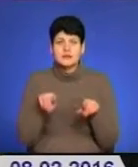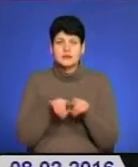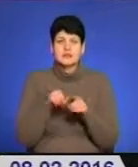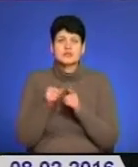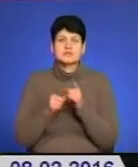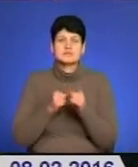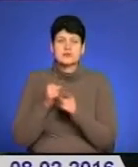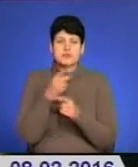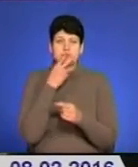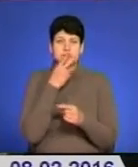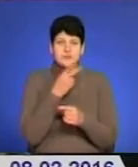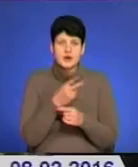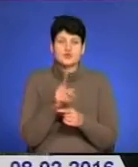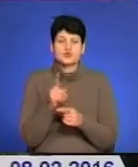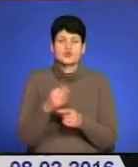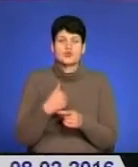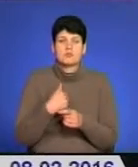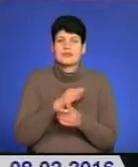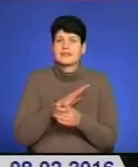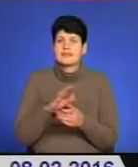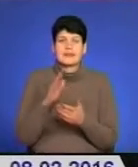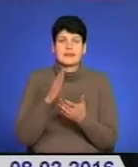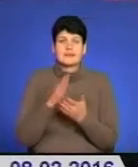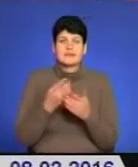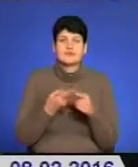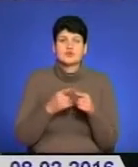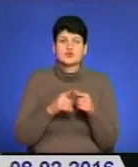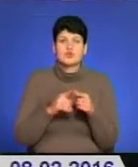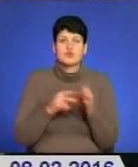І ми бачимо, що ми не є в цьому плані якісь перші чи останні.